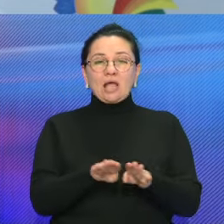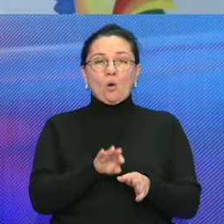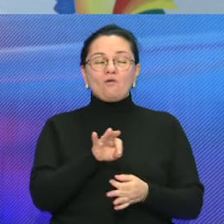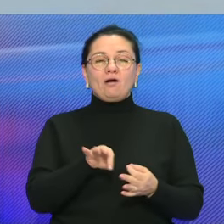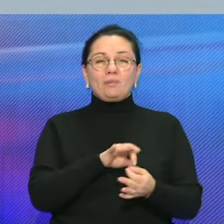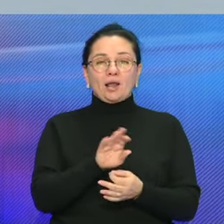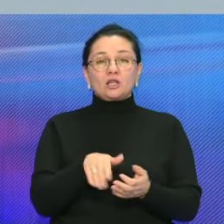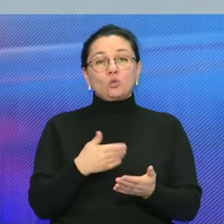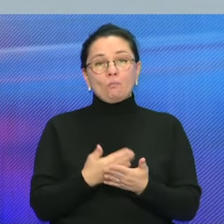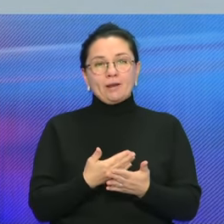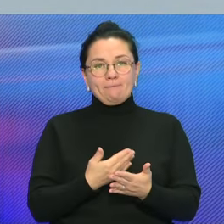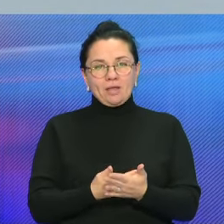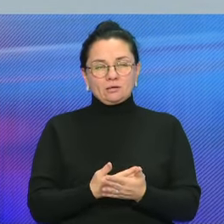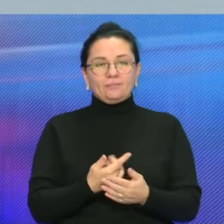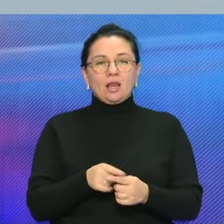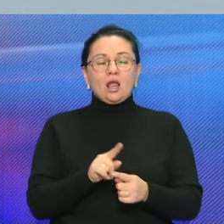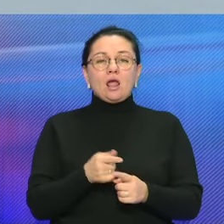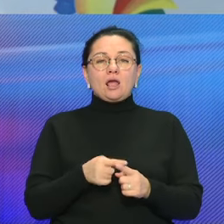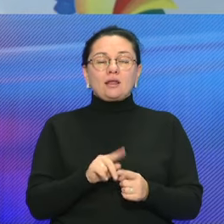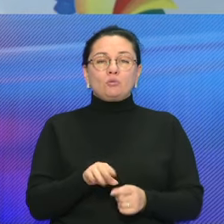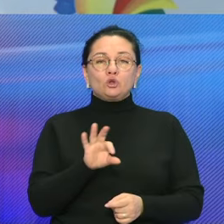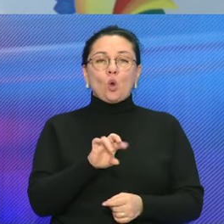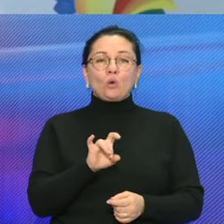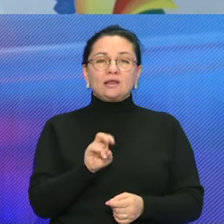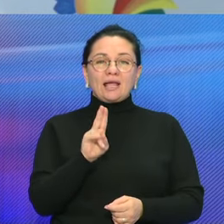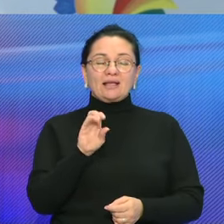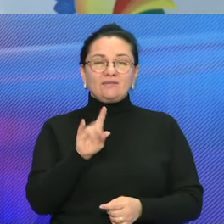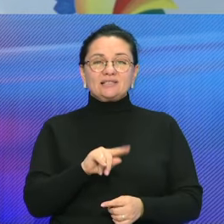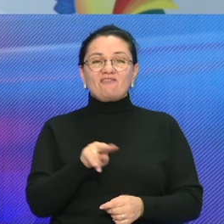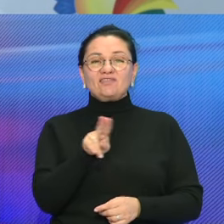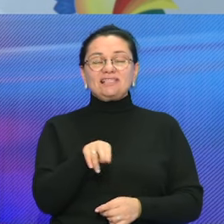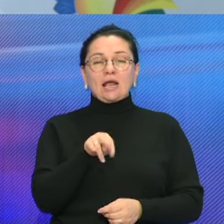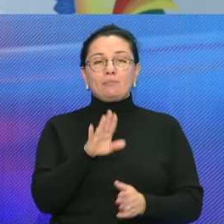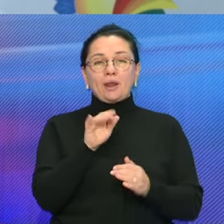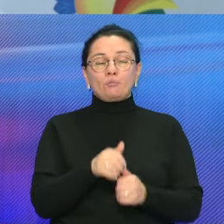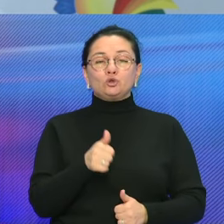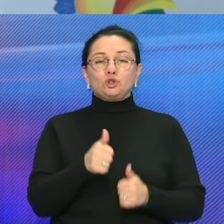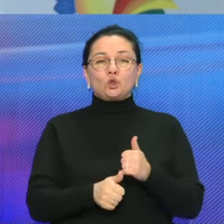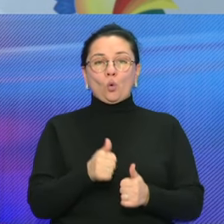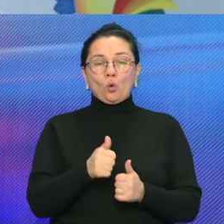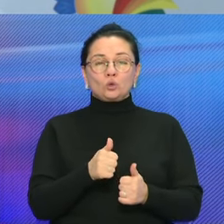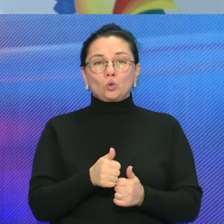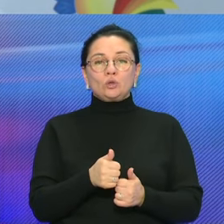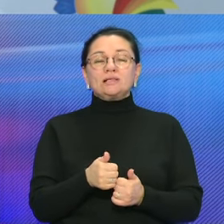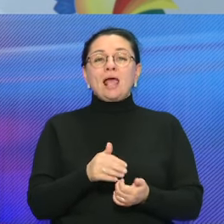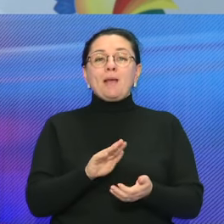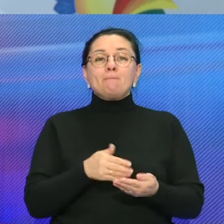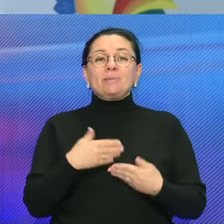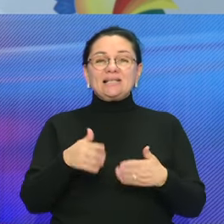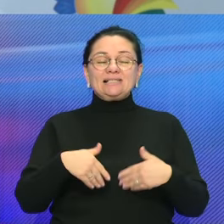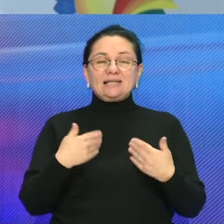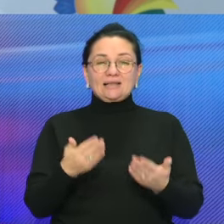Ну, например, в ноябре это будет онлайн-квиз. Далее, в декабре конкурс презентации, который называется «Герой Великой Отечественной